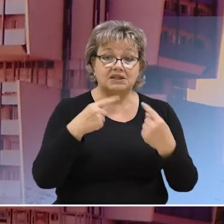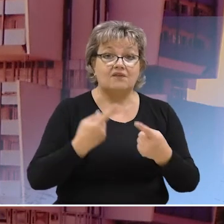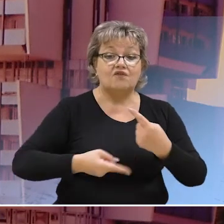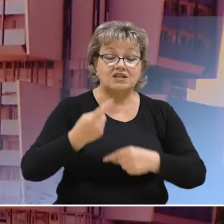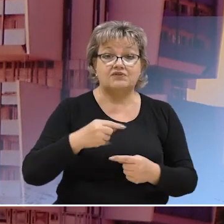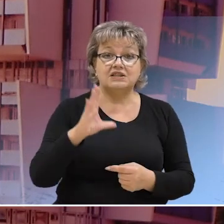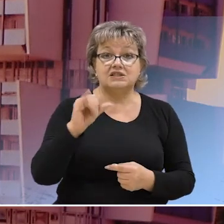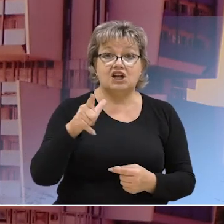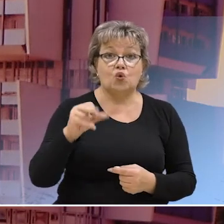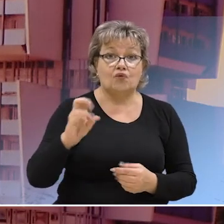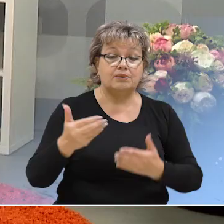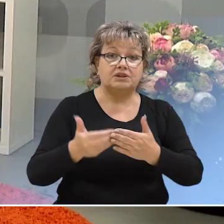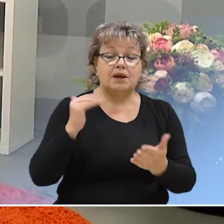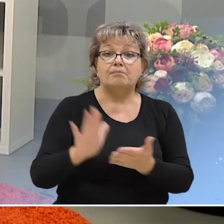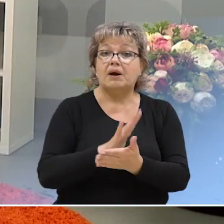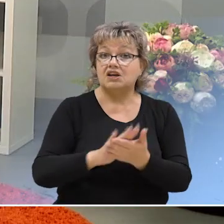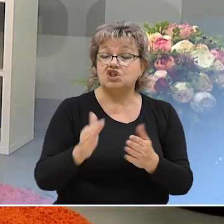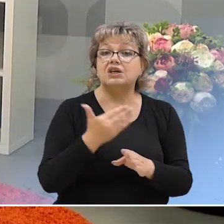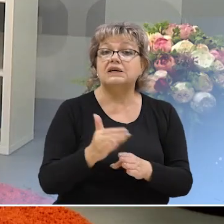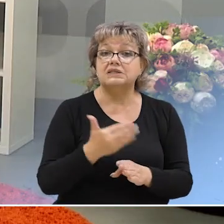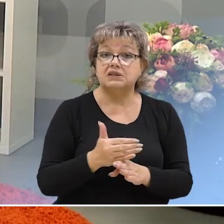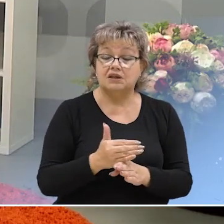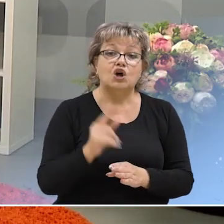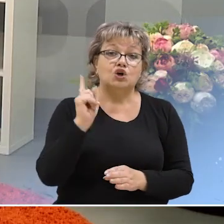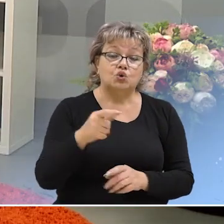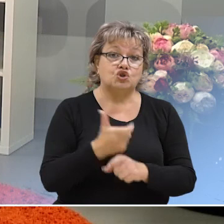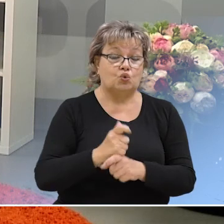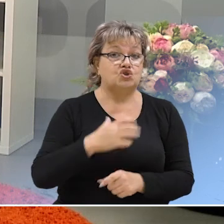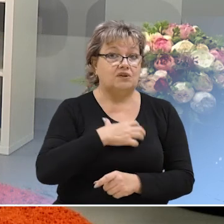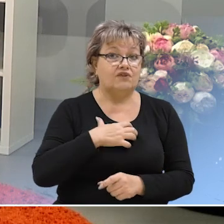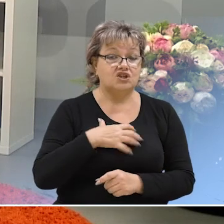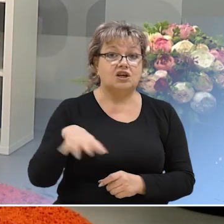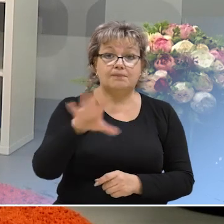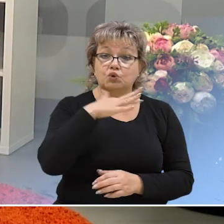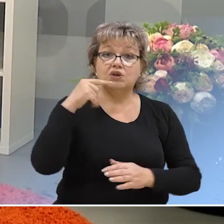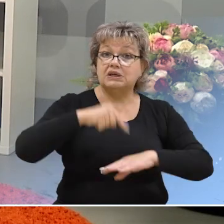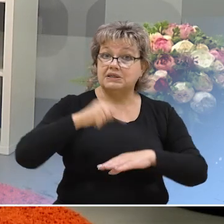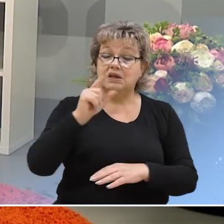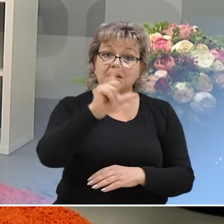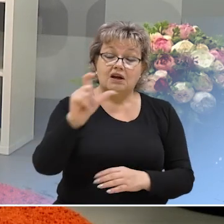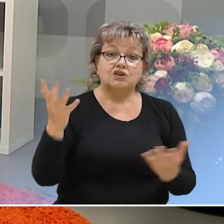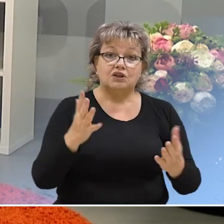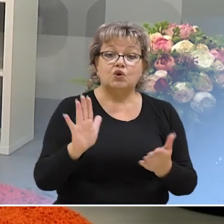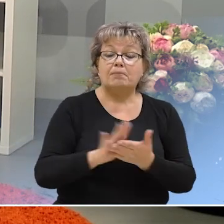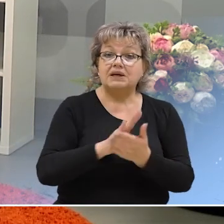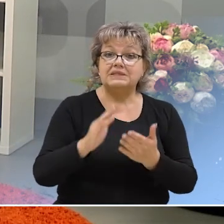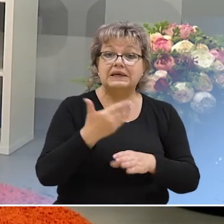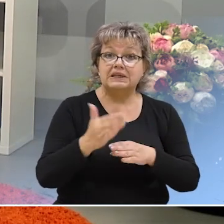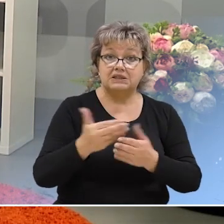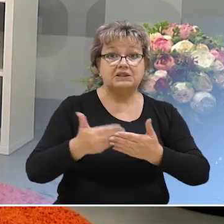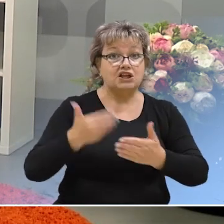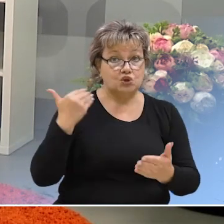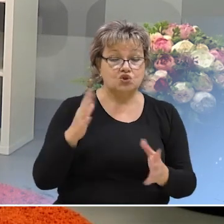о чем мы расскажем. Возврат страховки при досрочном погашении кредита. Тоже очень важно и многих касается. Граждане,